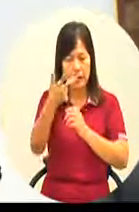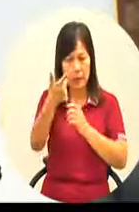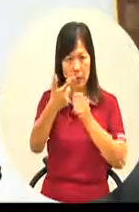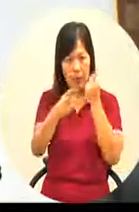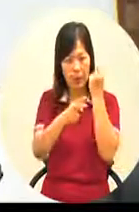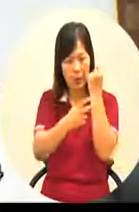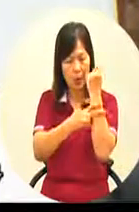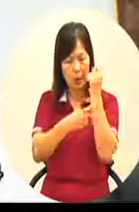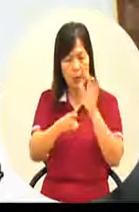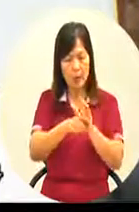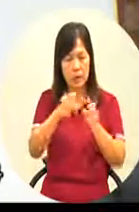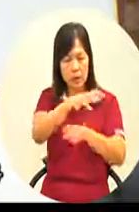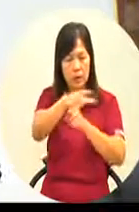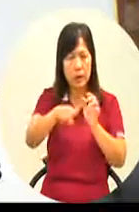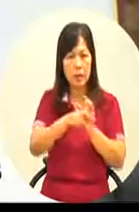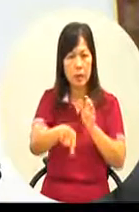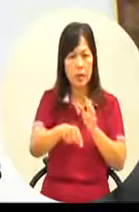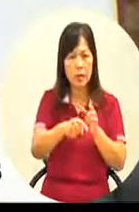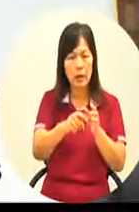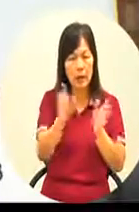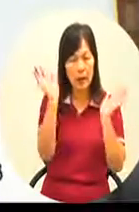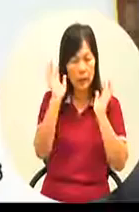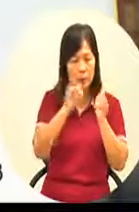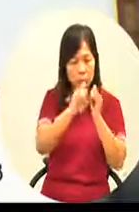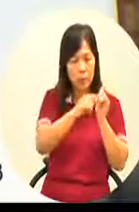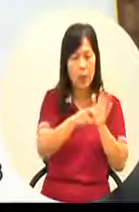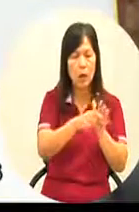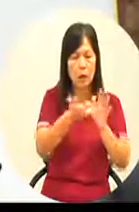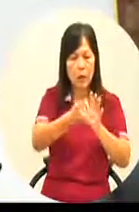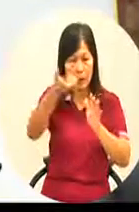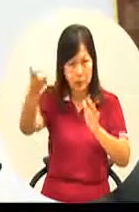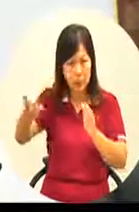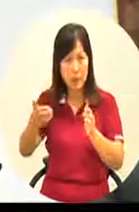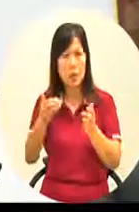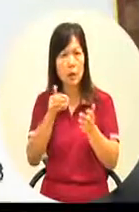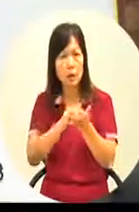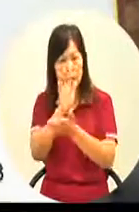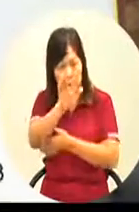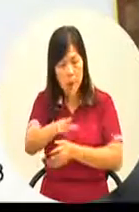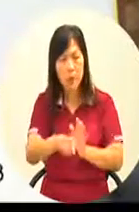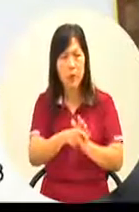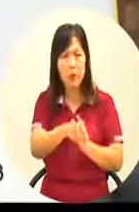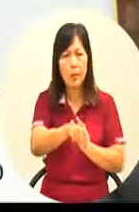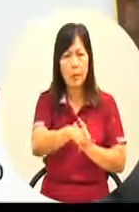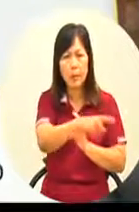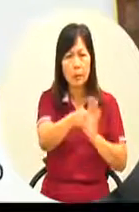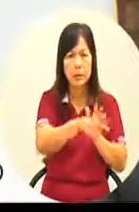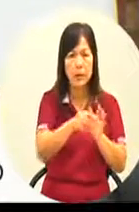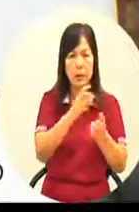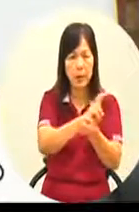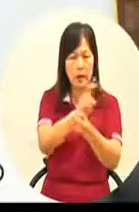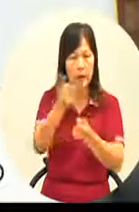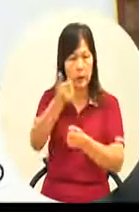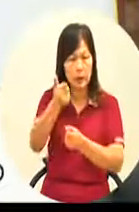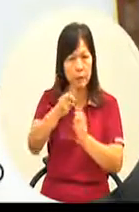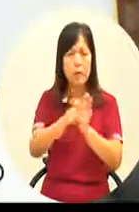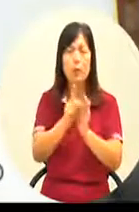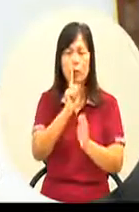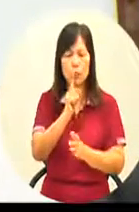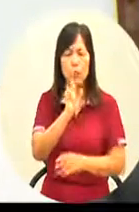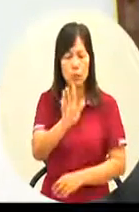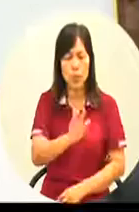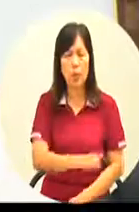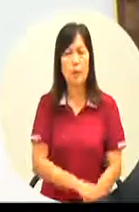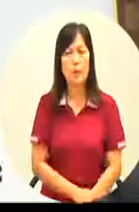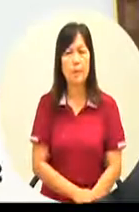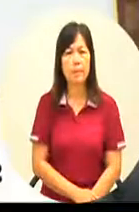那你今天如果把沿海六里迁走了，哈，那我们的林院长、林前院长他有讲哈，那